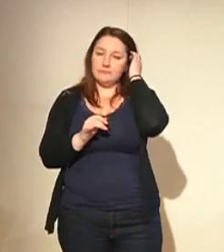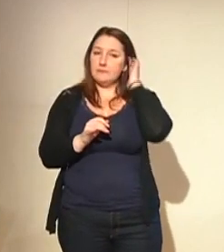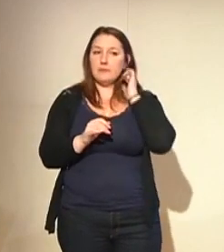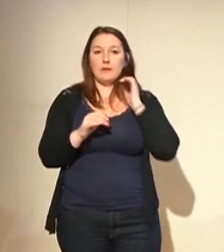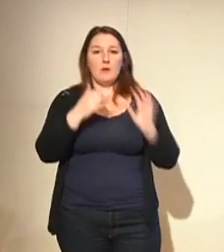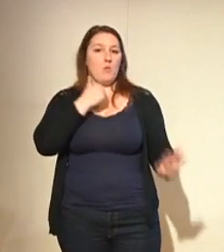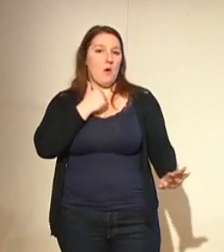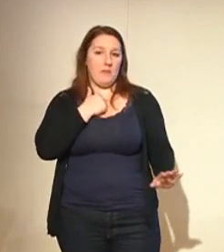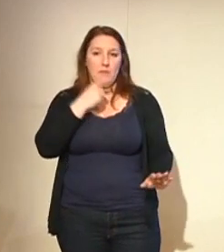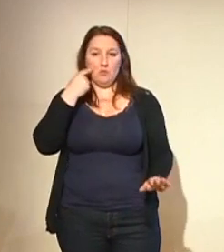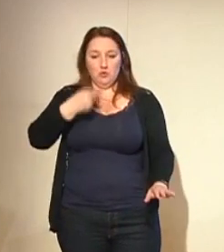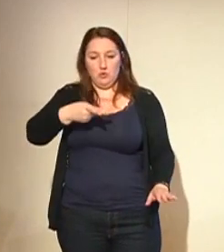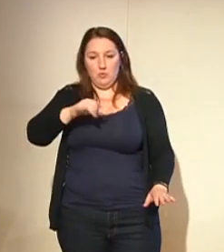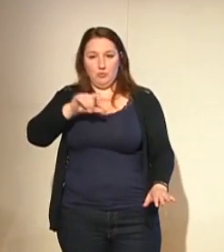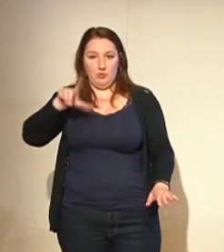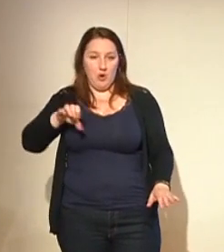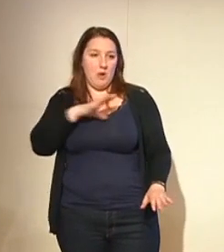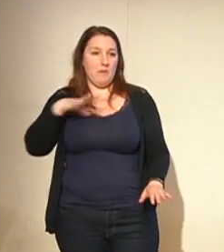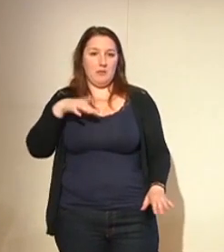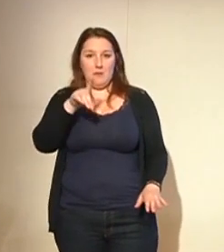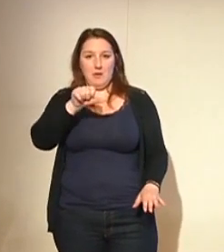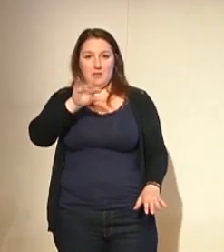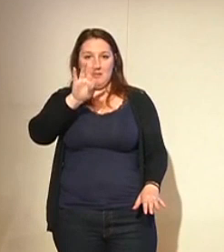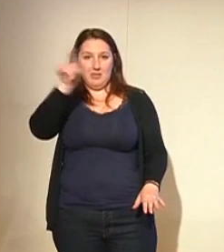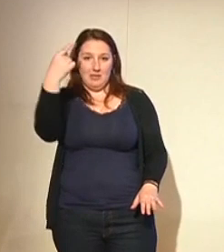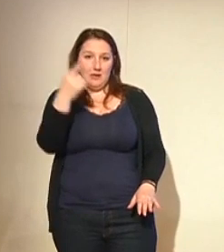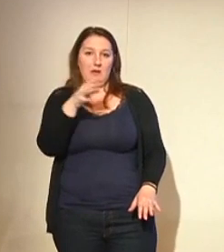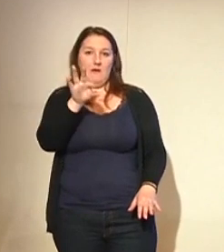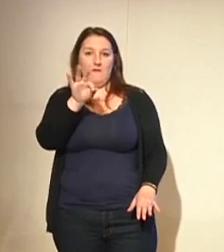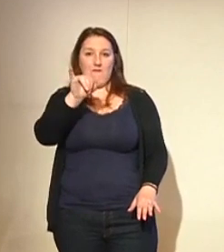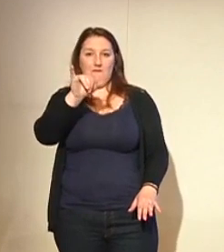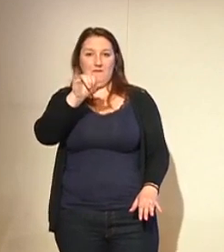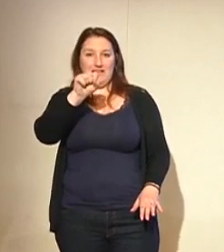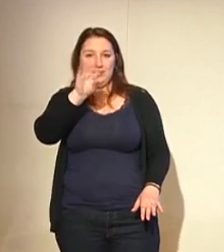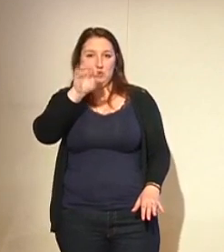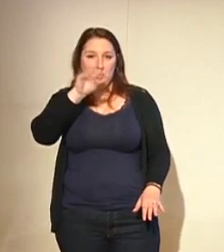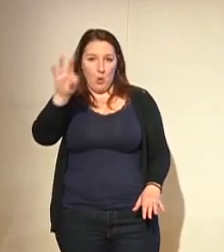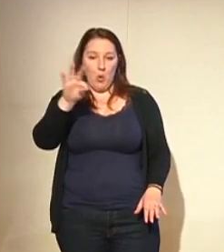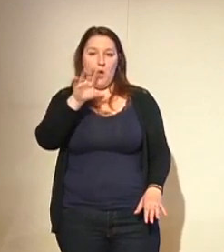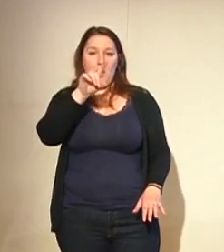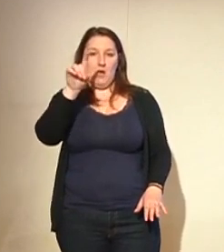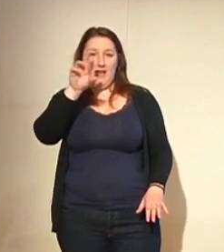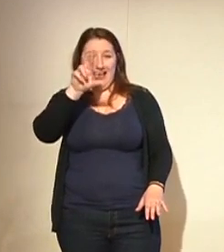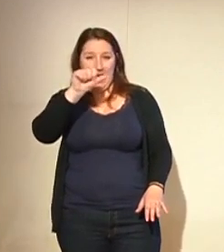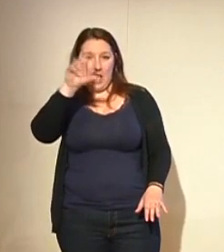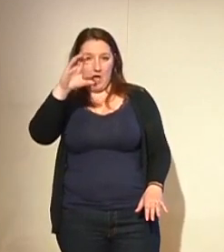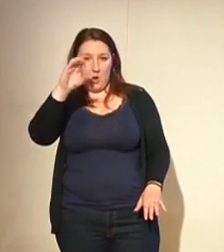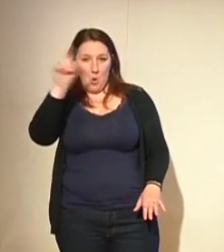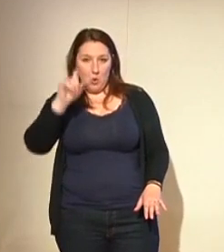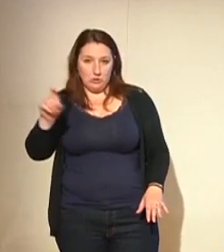moi-même donc monsieur Pol madame daté Monsieur fristau Madame racose madame